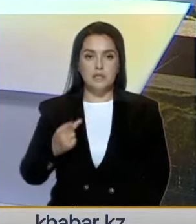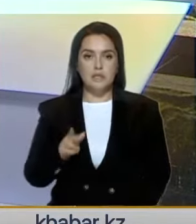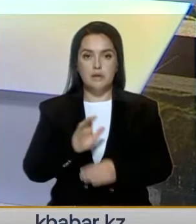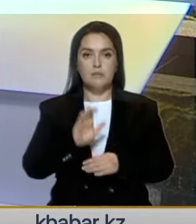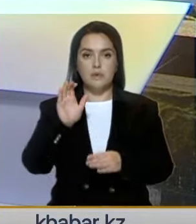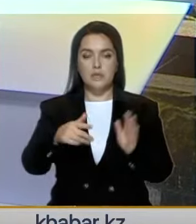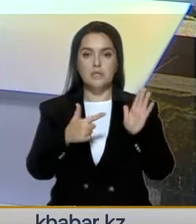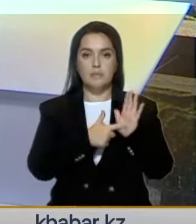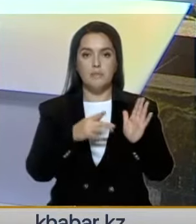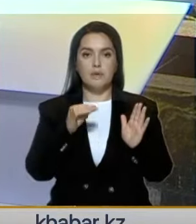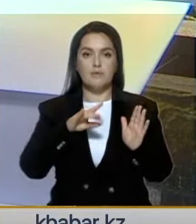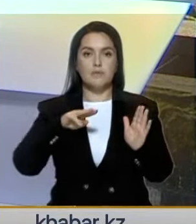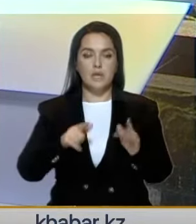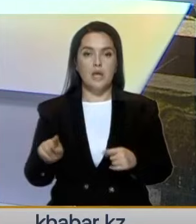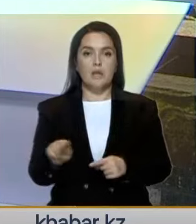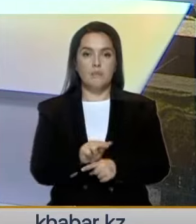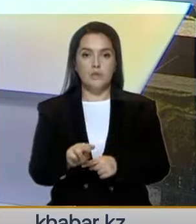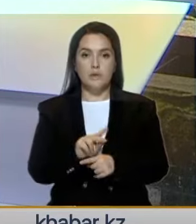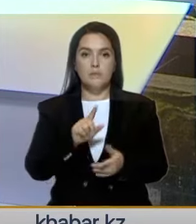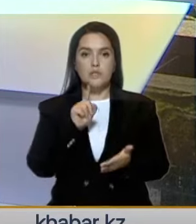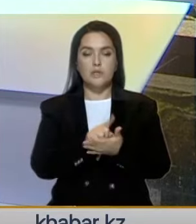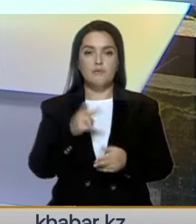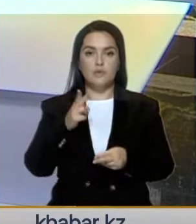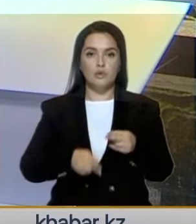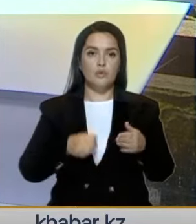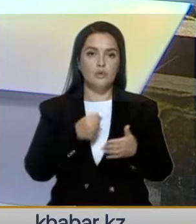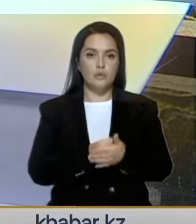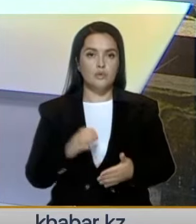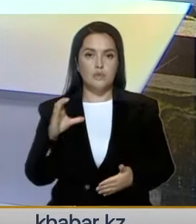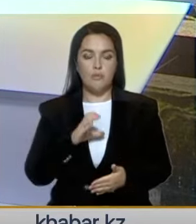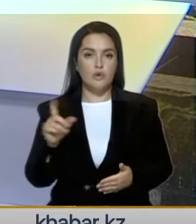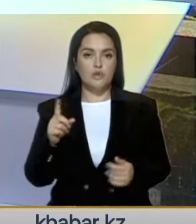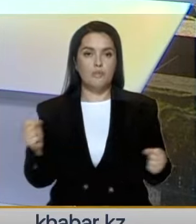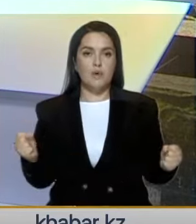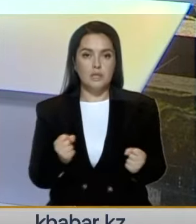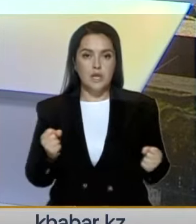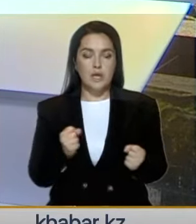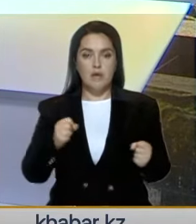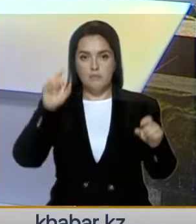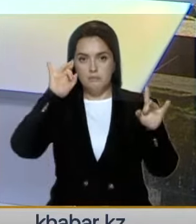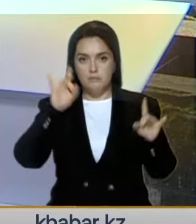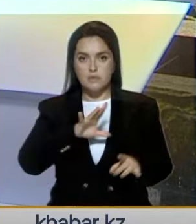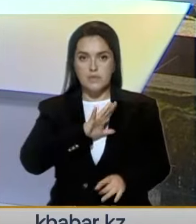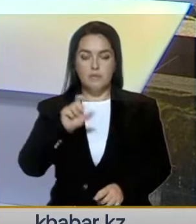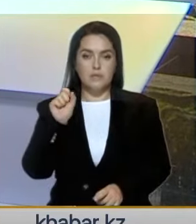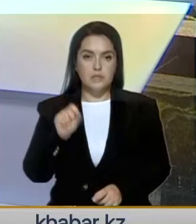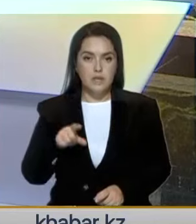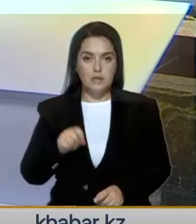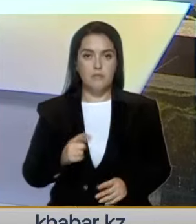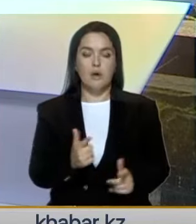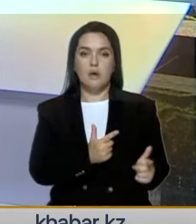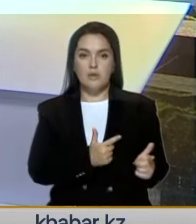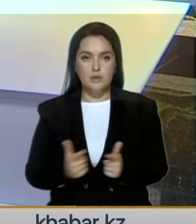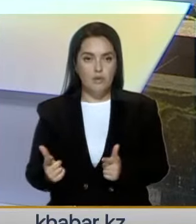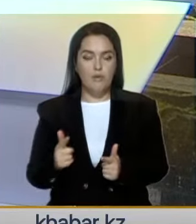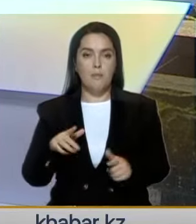ТЭЦ направили свыше 7 миллиардов тенге. Ремонт там должны завершить до конца сентября. Но чтобы холода не застали жители Степногорска